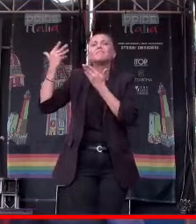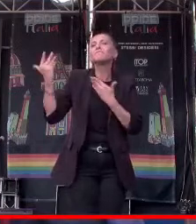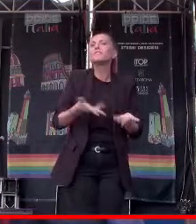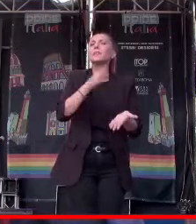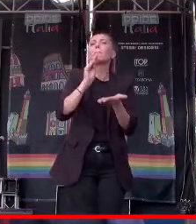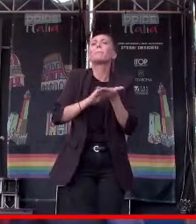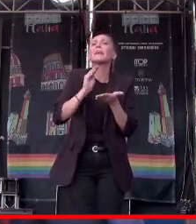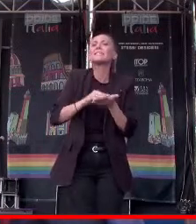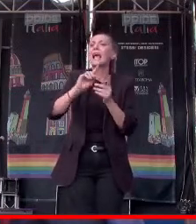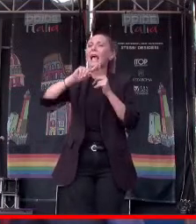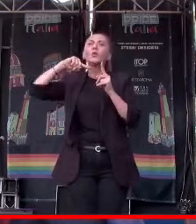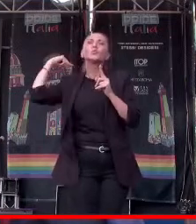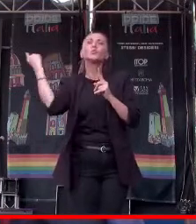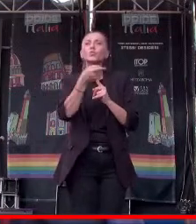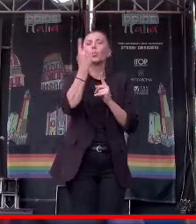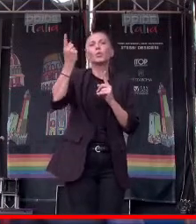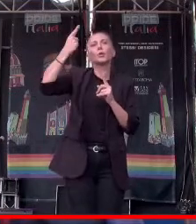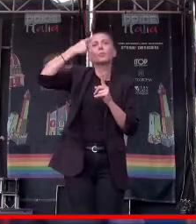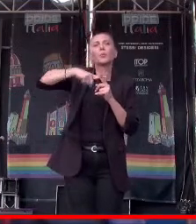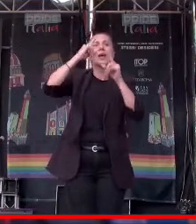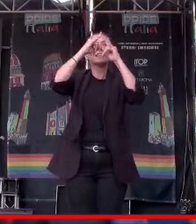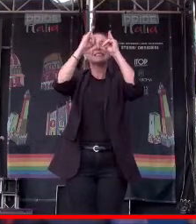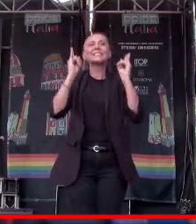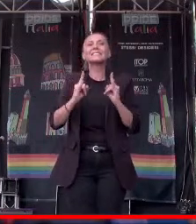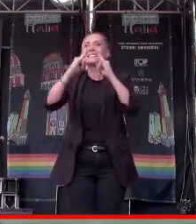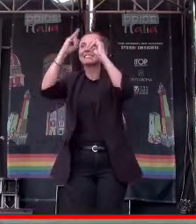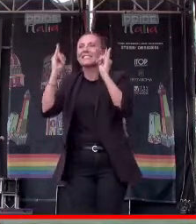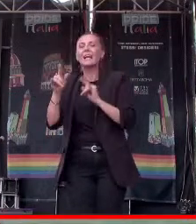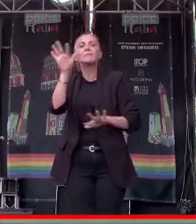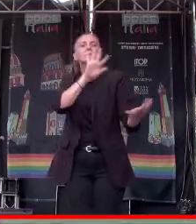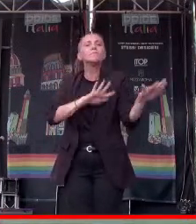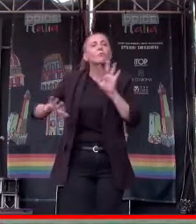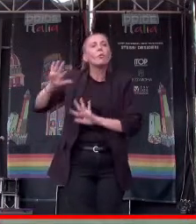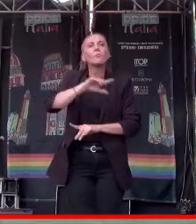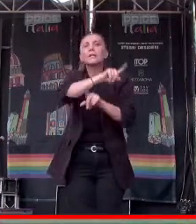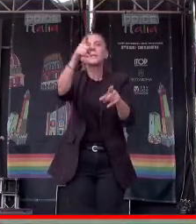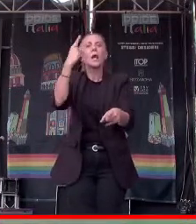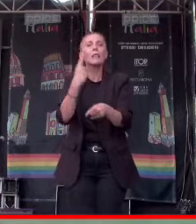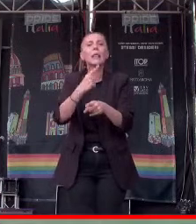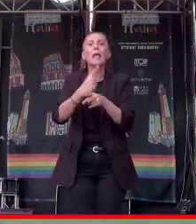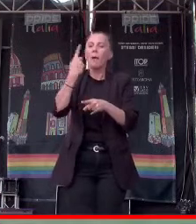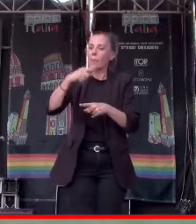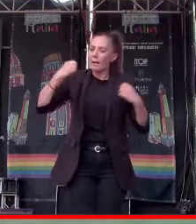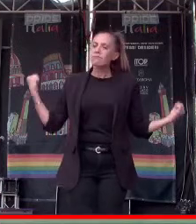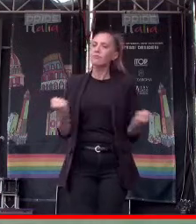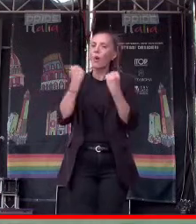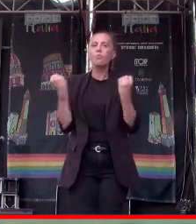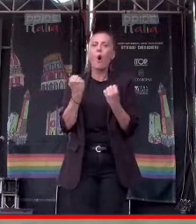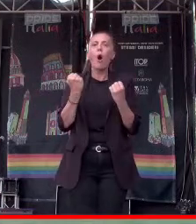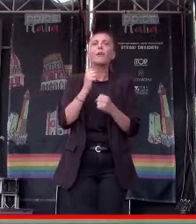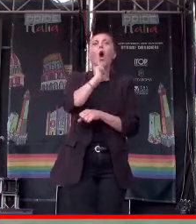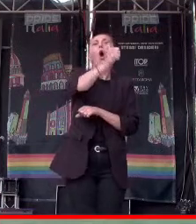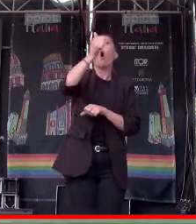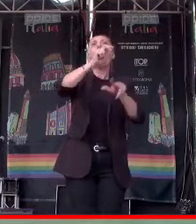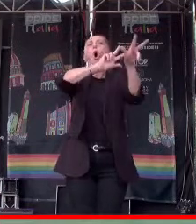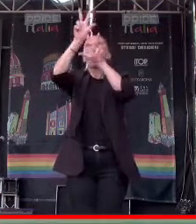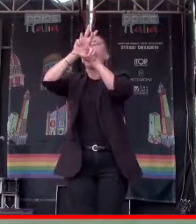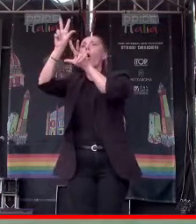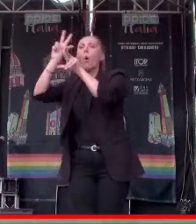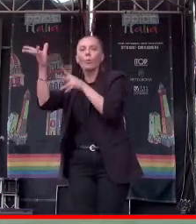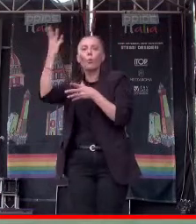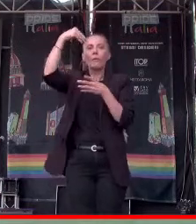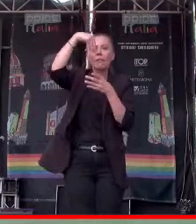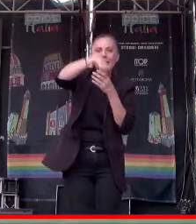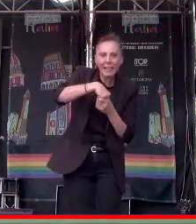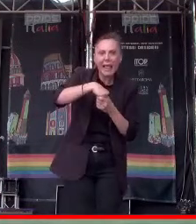tra il pubblico e dei vari stand a prendere informazioni per promuoverla nei propri comuni, per farla promuovere nei propri